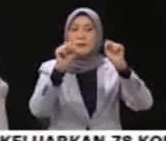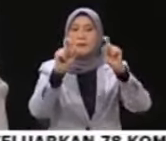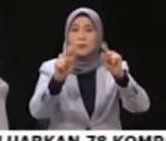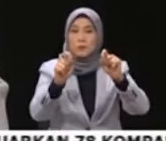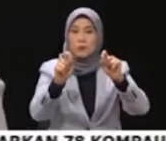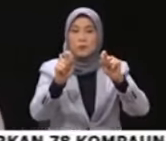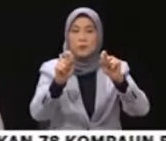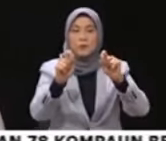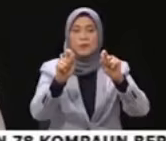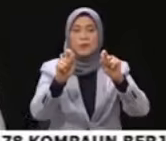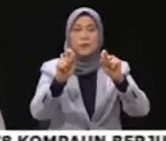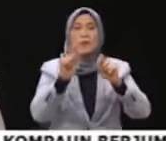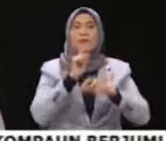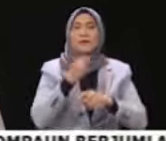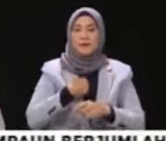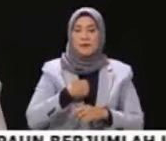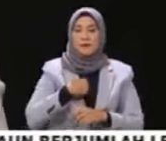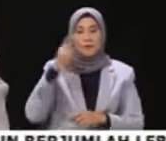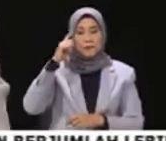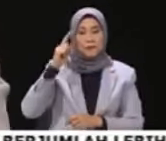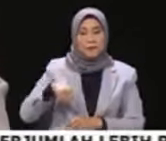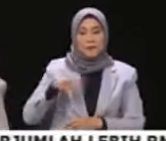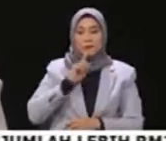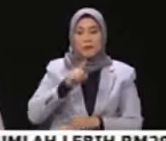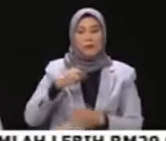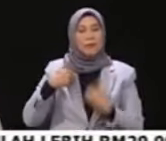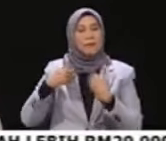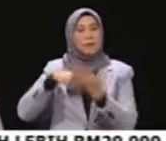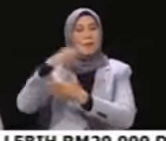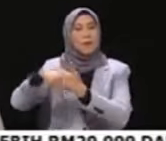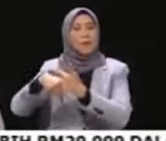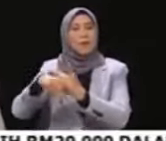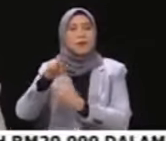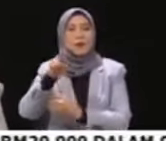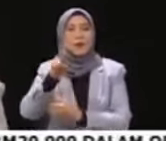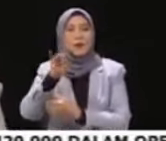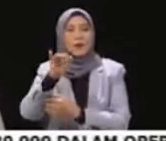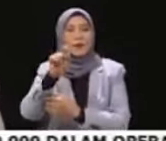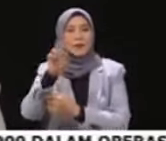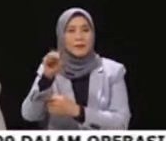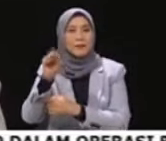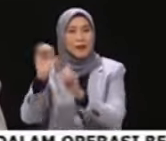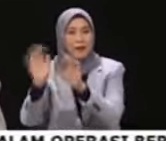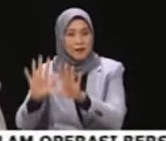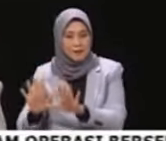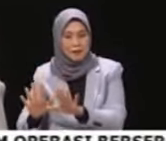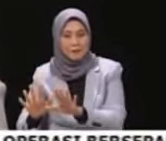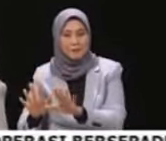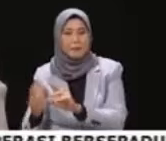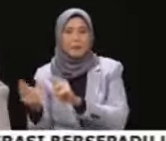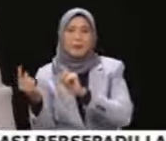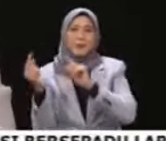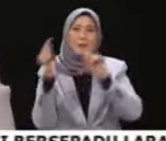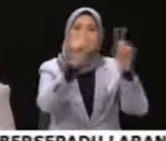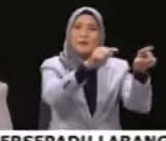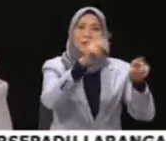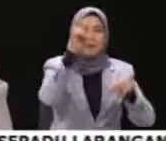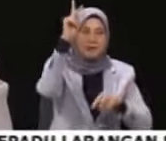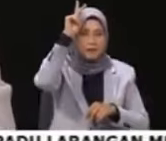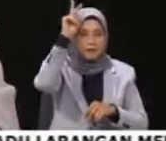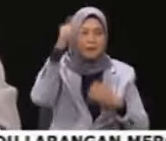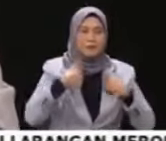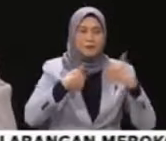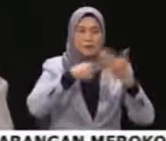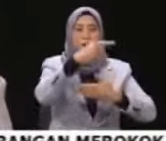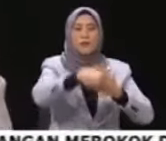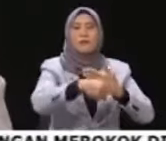waktu itu sepatutnya saya nak ke, lepas daripada program di ITM, UITM Shah Alam, saya nak ke Kelantan kerana besok ni ada satu